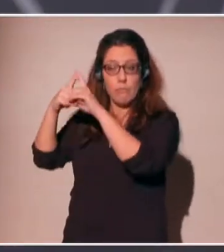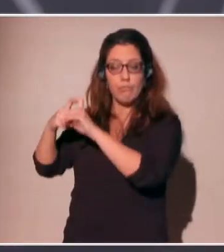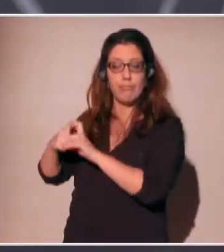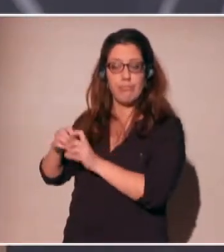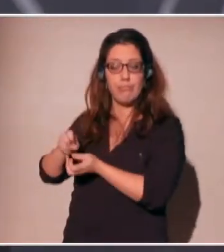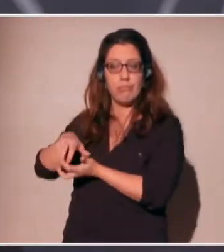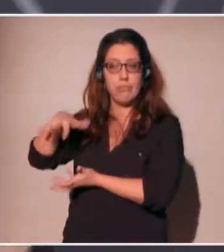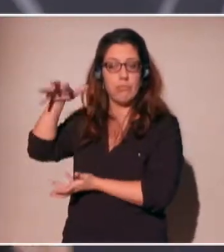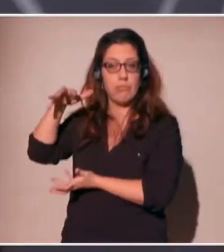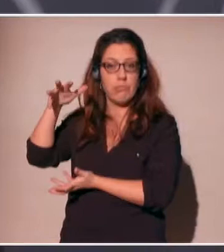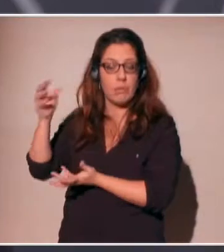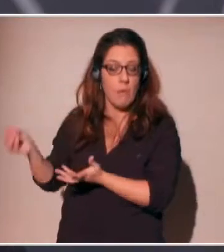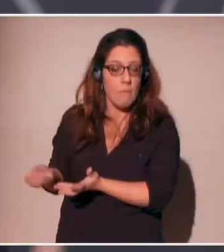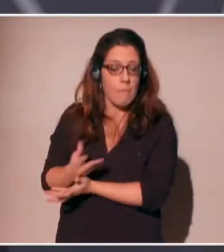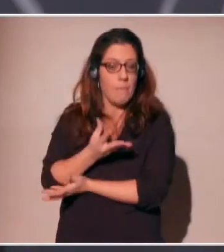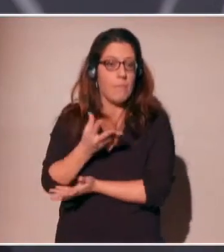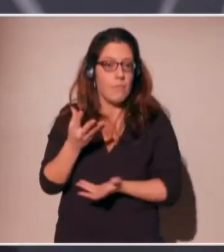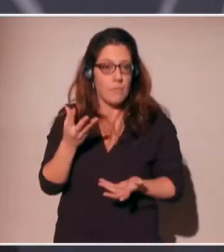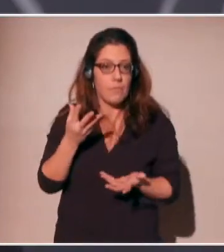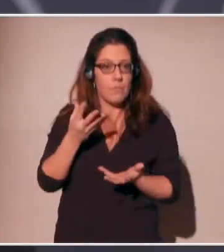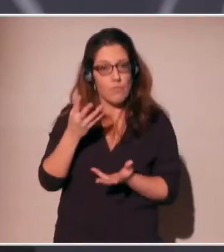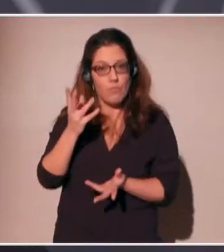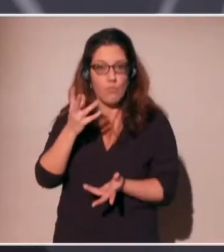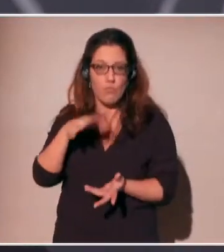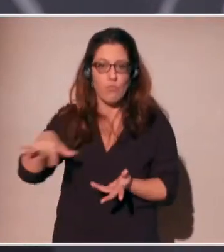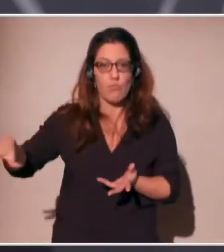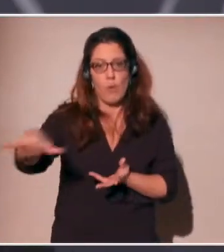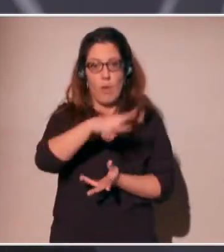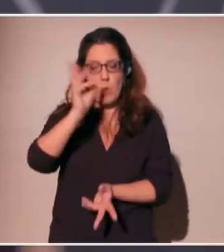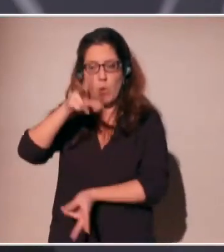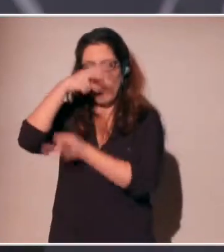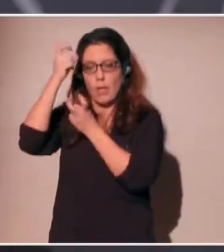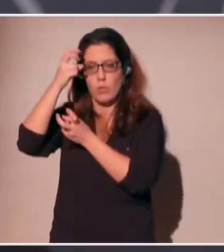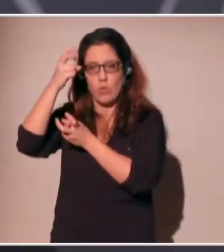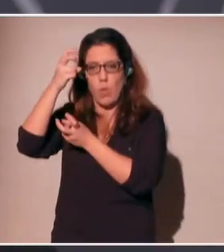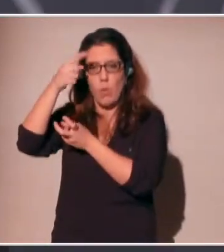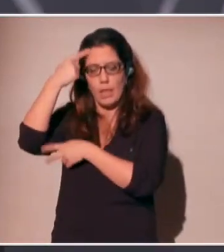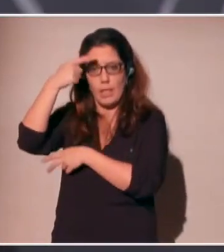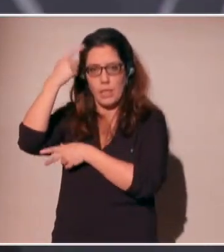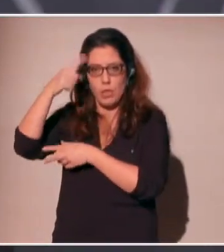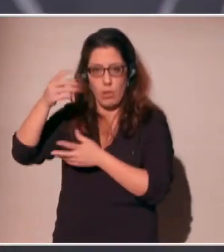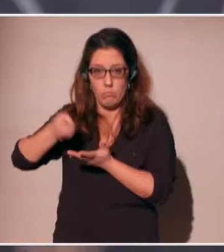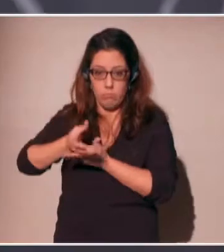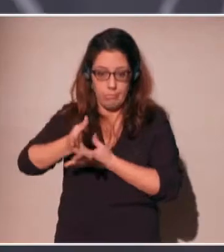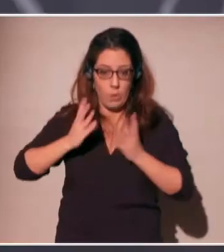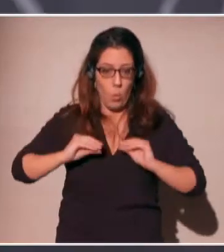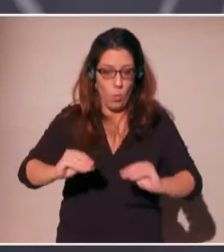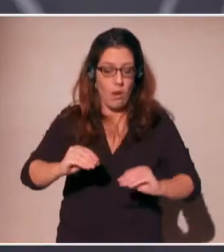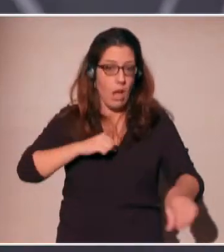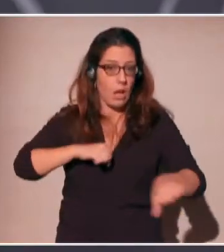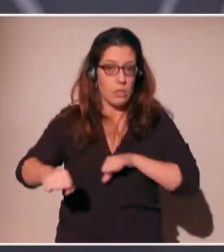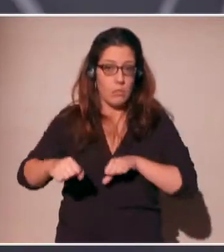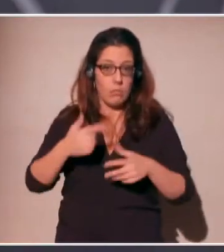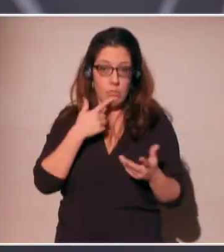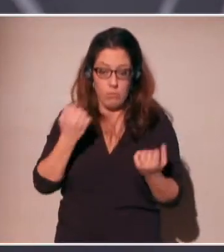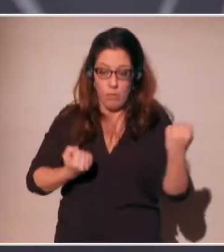une perception intelligente, une compréhension de l'environnement, et ensuite ça se transforme en action. Et ça se traduit en une